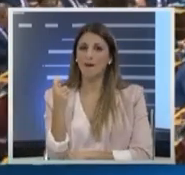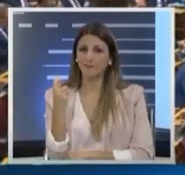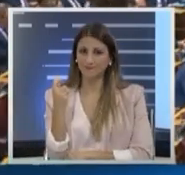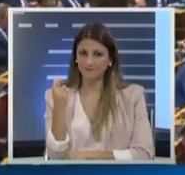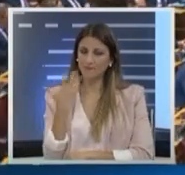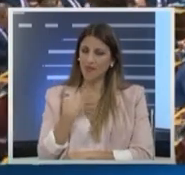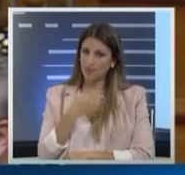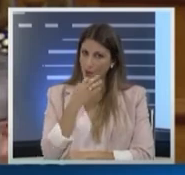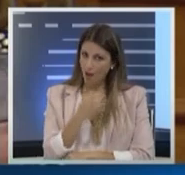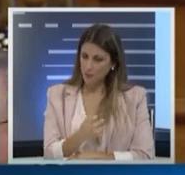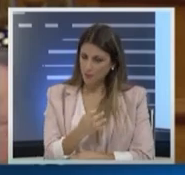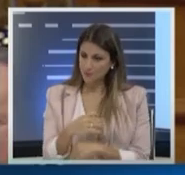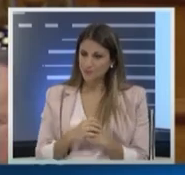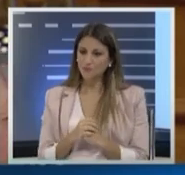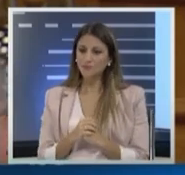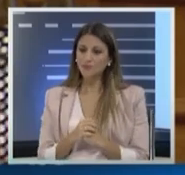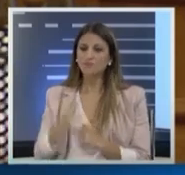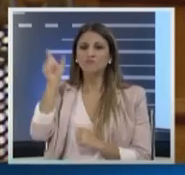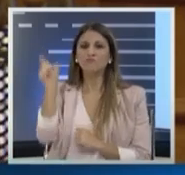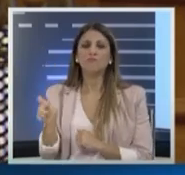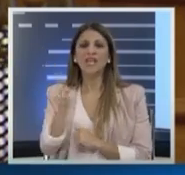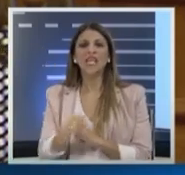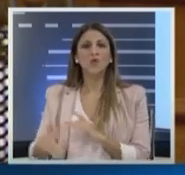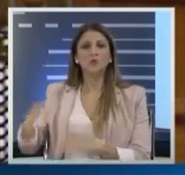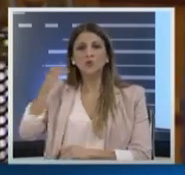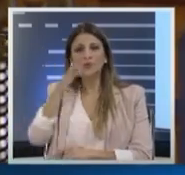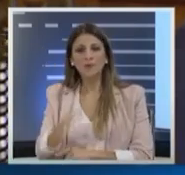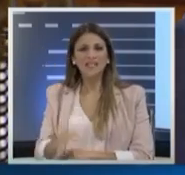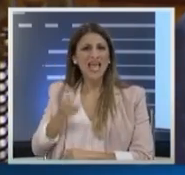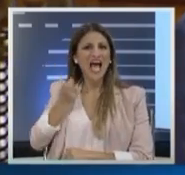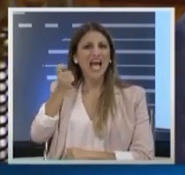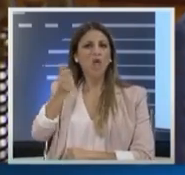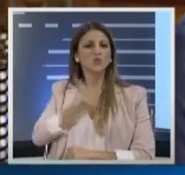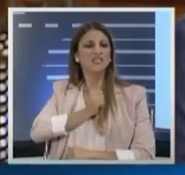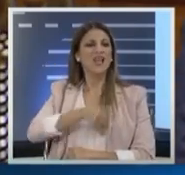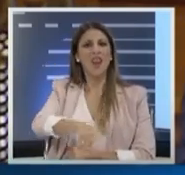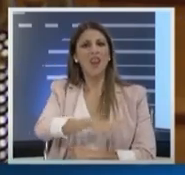να πω το εξής. Αναφέρθηκε στην διόγκωση του ιδιωτικού χρέους ο κ. Μητσοτάκης.